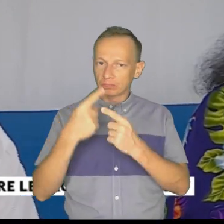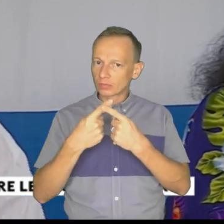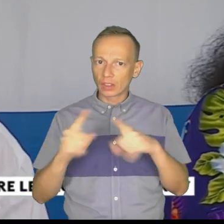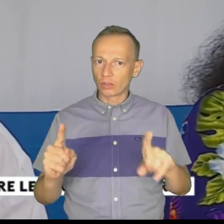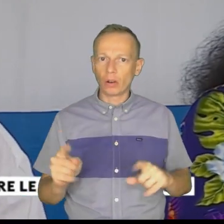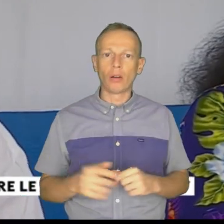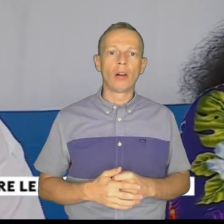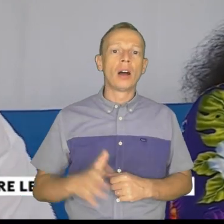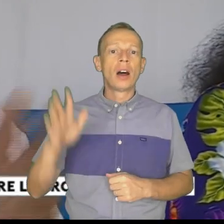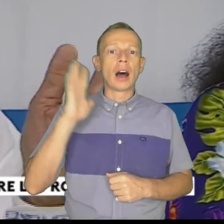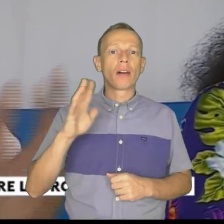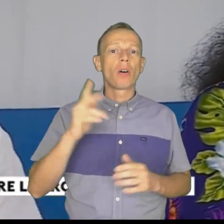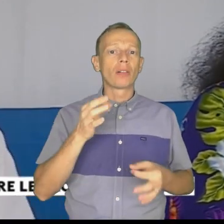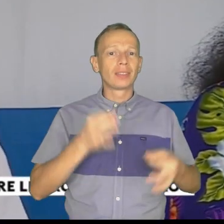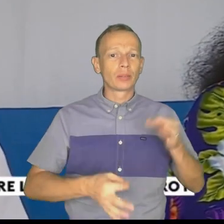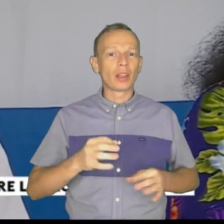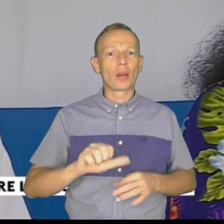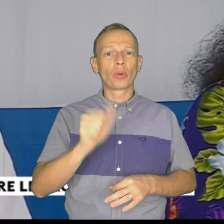première instance.